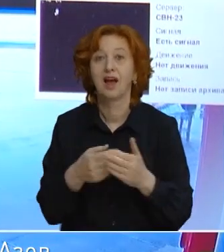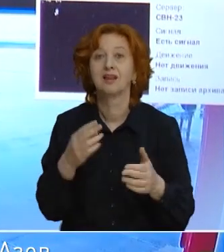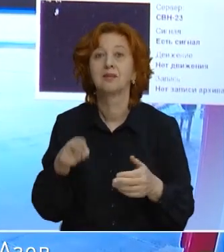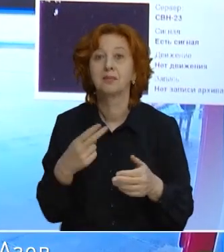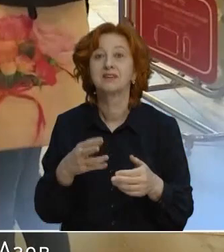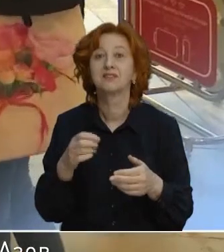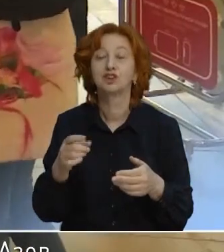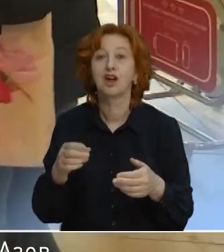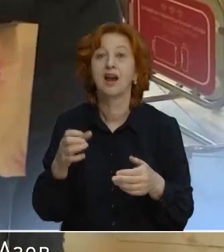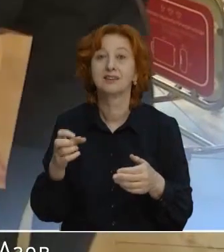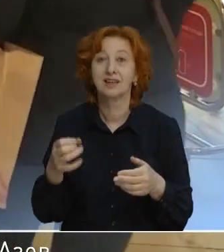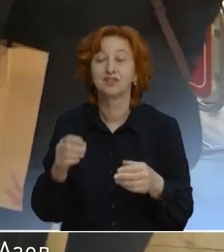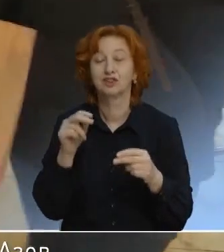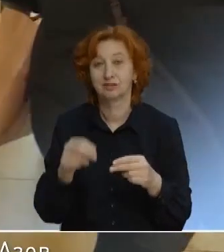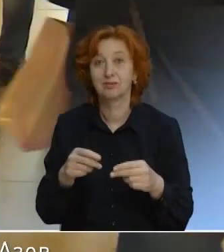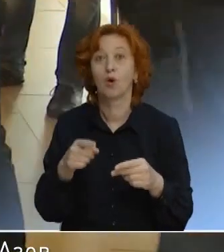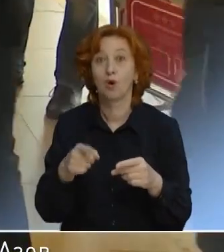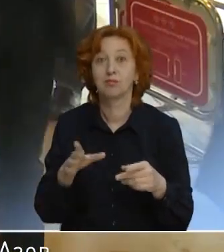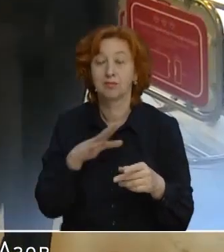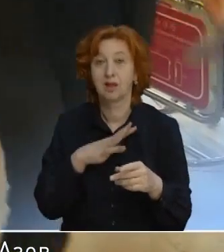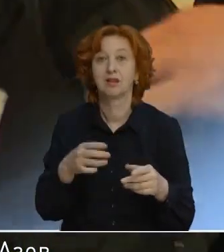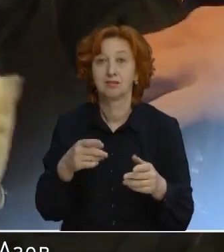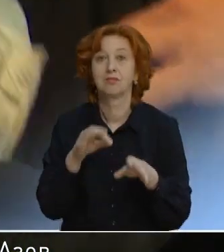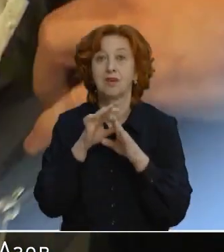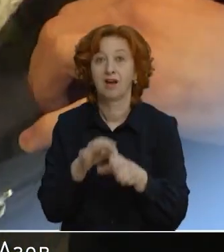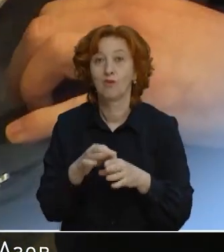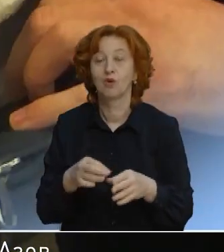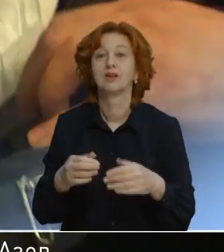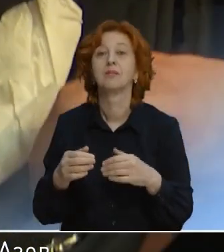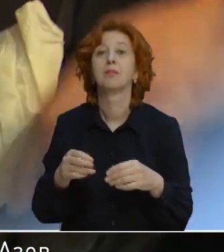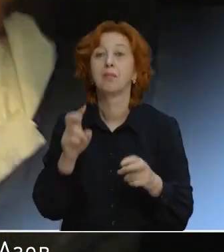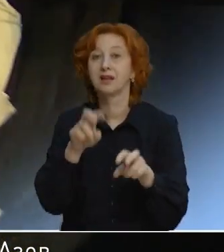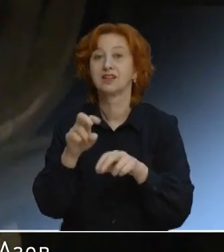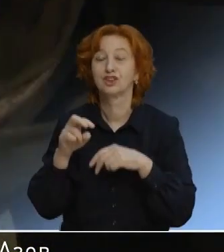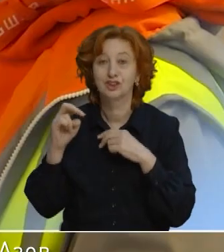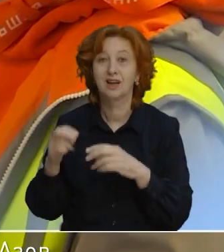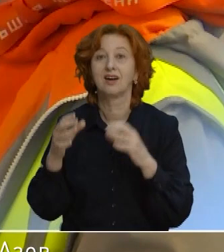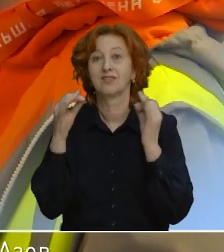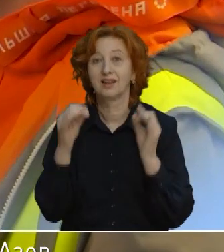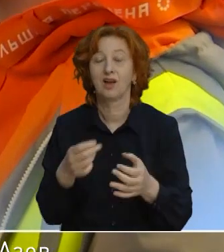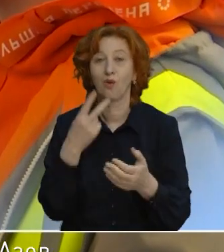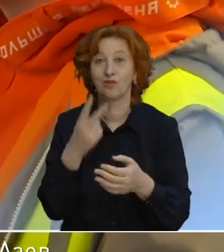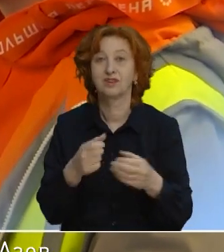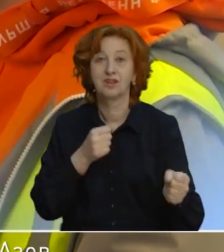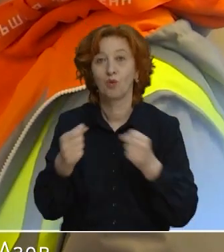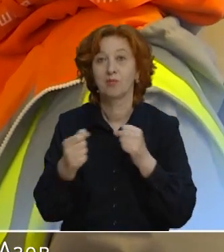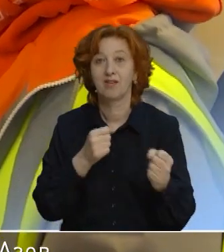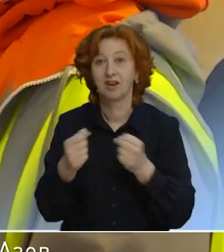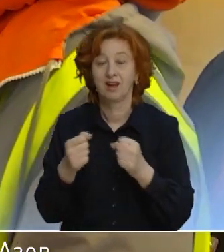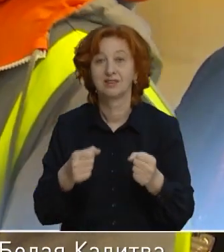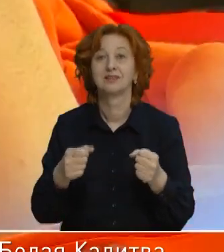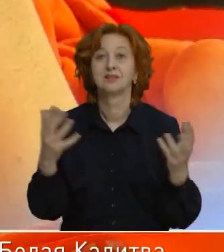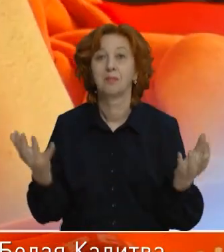чудо. Побывать в диспетчерской, узнать тонкости работы службы регистрации пассажиров и увидеть, как служба досмотра справляется с